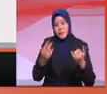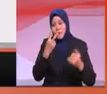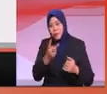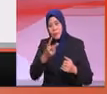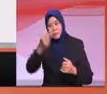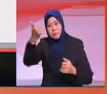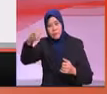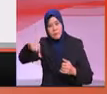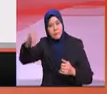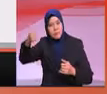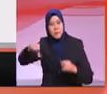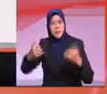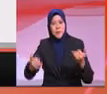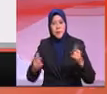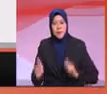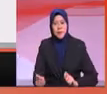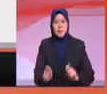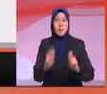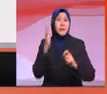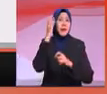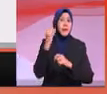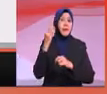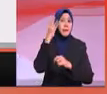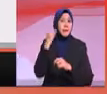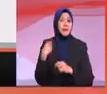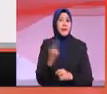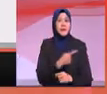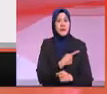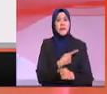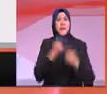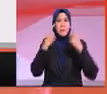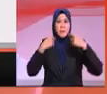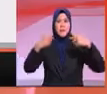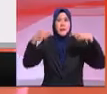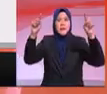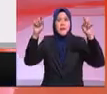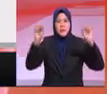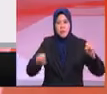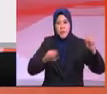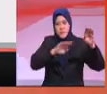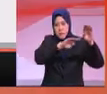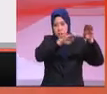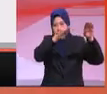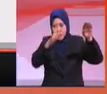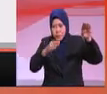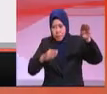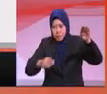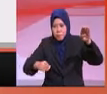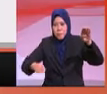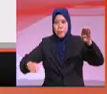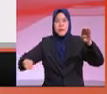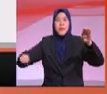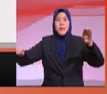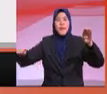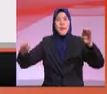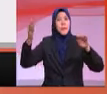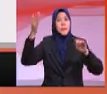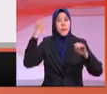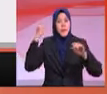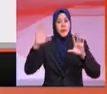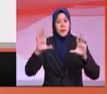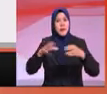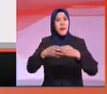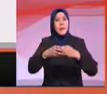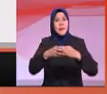dan tindakan kita daripada pengalaman kita, kita berjaya meratakan lengkok walaupun ketika itu